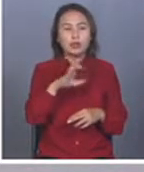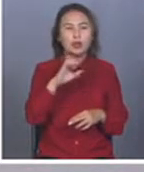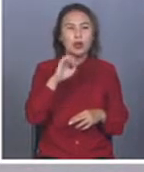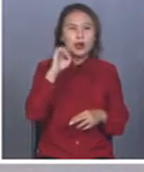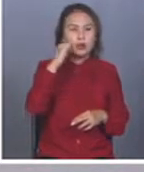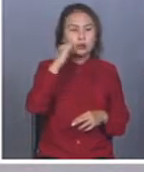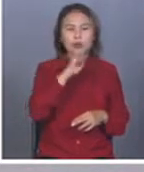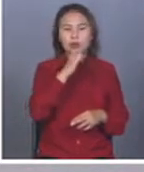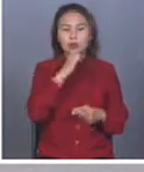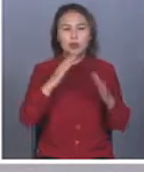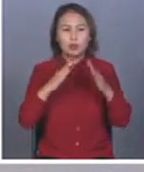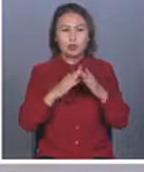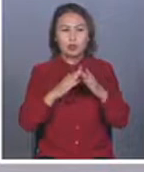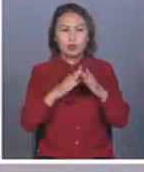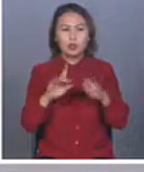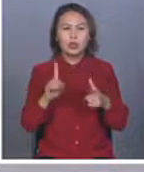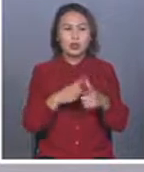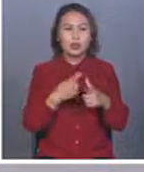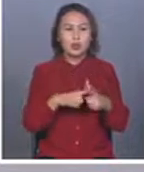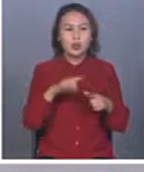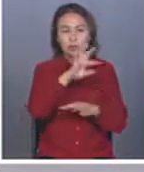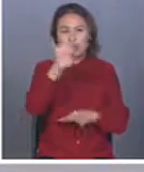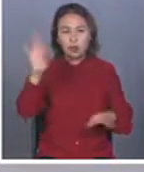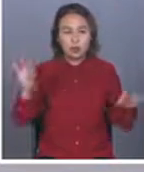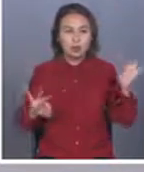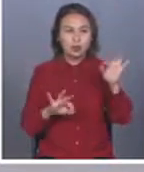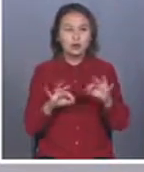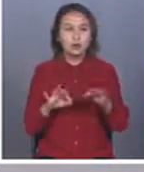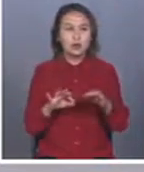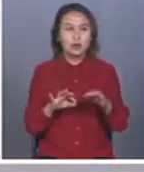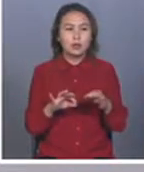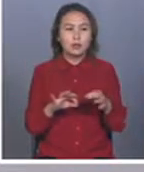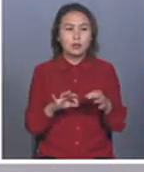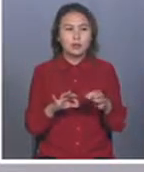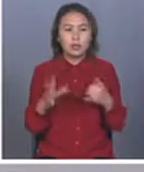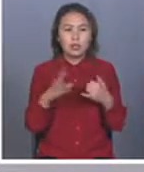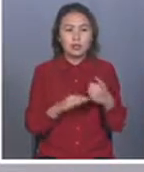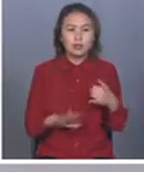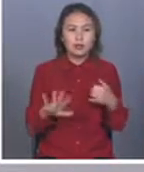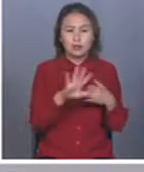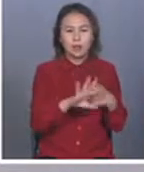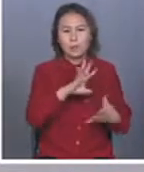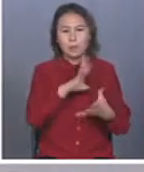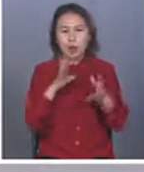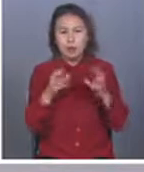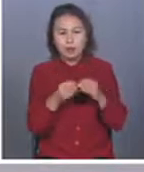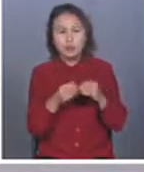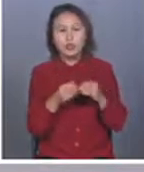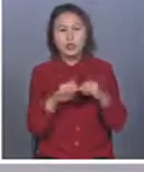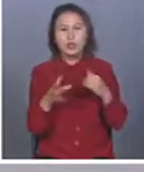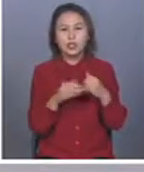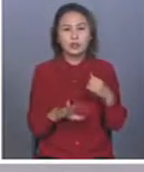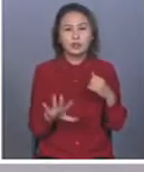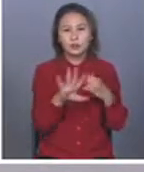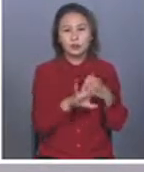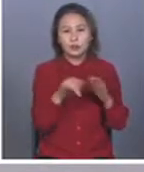үй және осы айнала қоршалған қоршау және осы жер телімі деген барлық осы жердің аумағын айтамыз